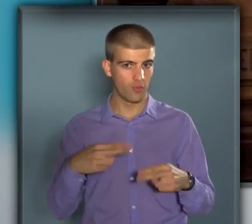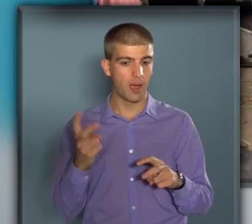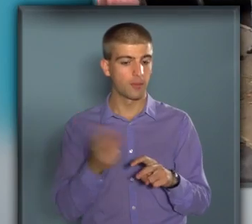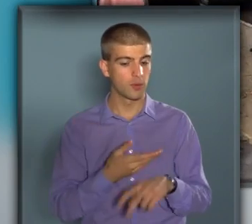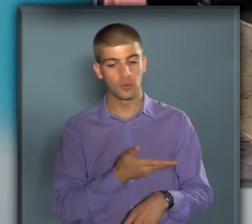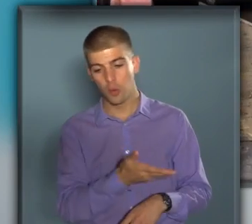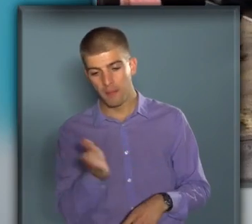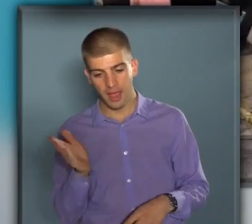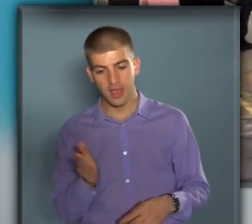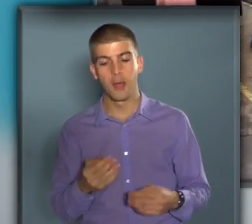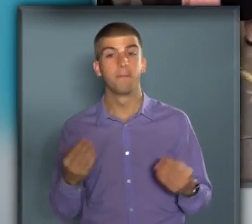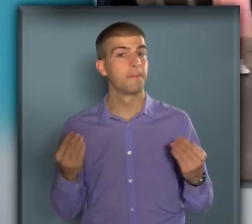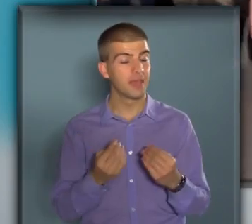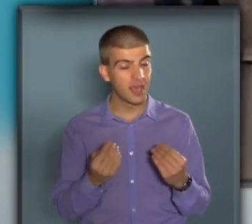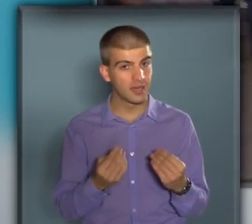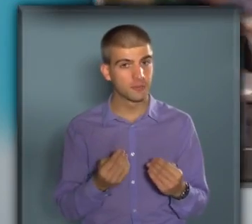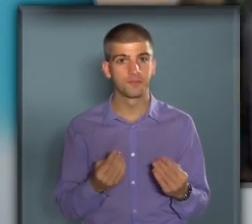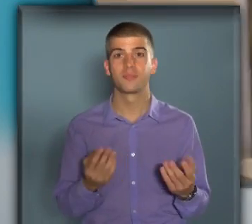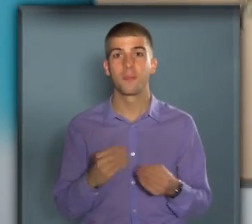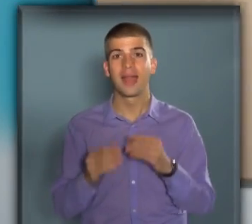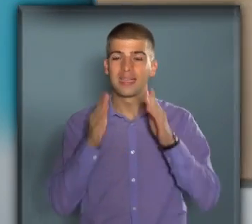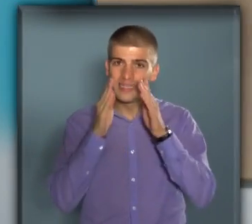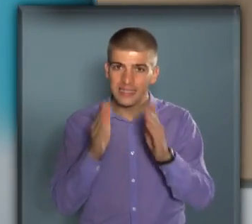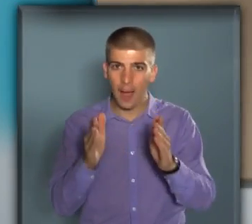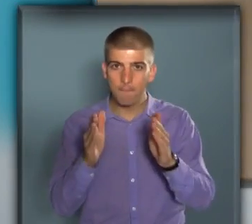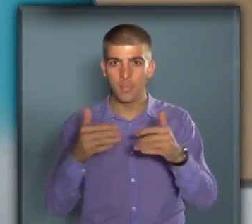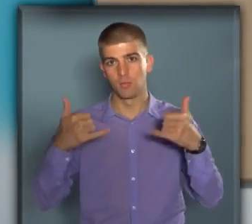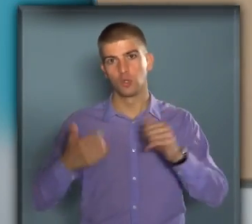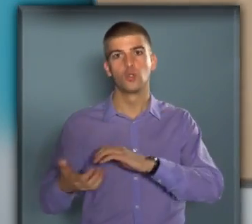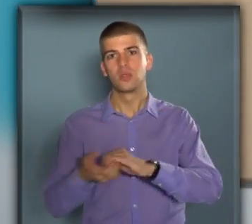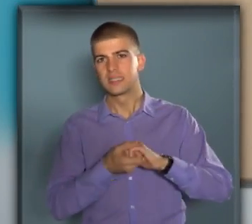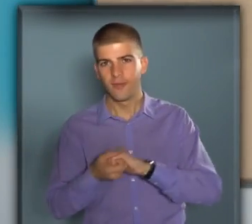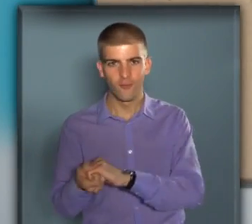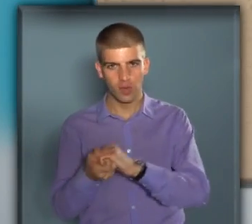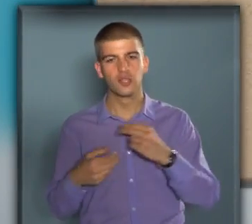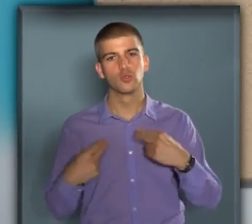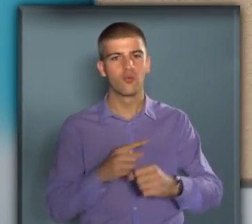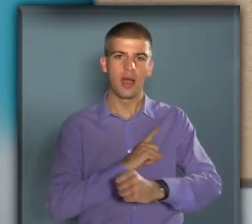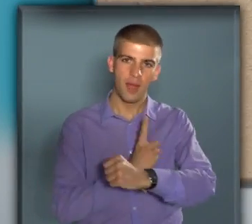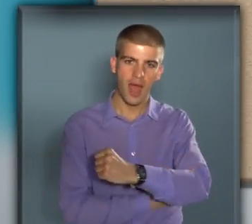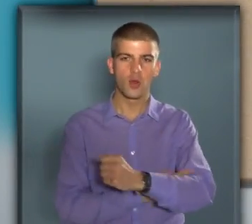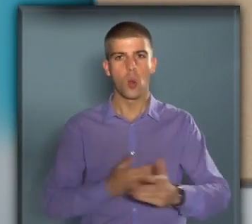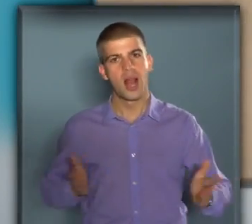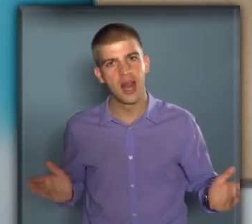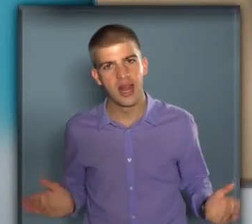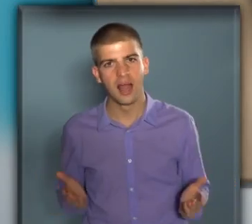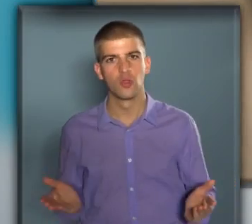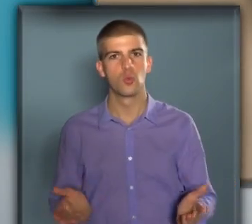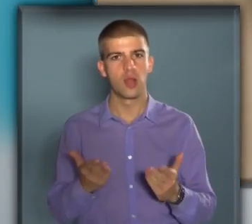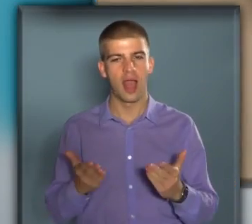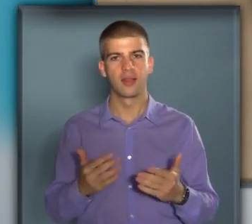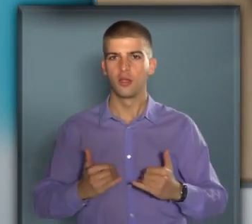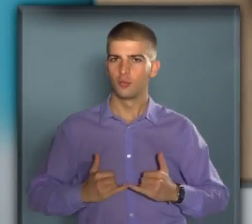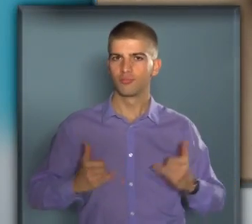végeznek ma is Kőbányán. Hiszem benne, hogy az összefogásunk az, megadja azt a további erőt, megadja azt a lendületet,